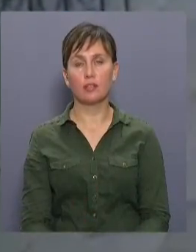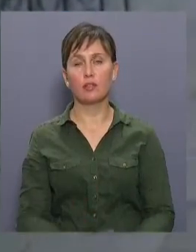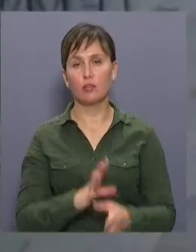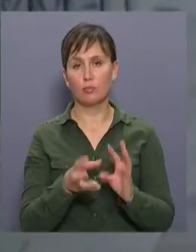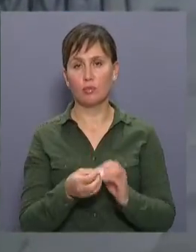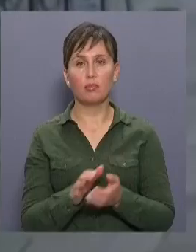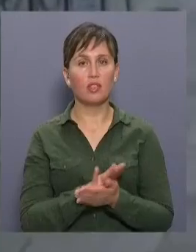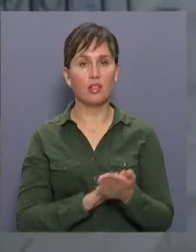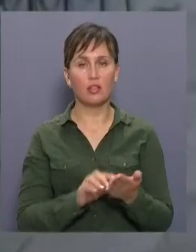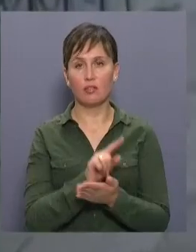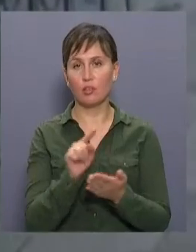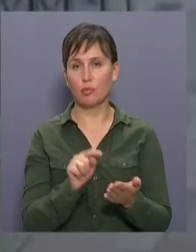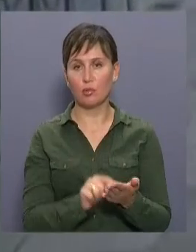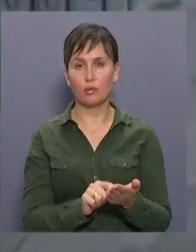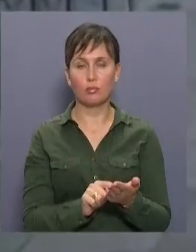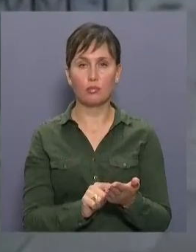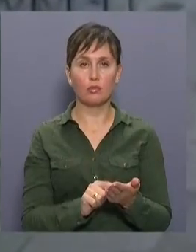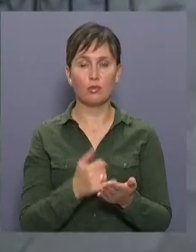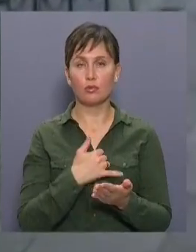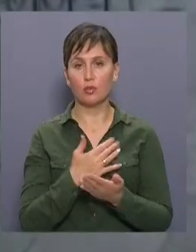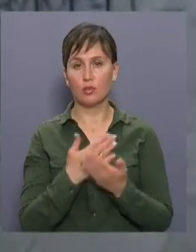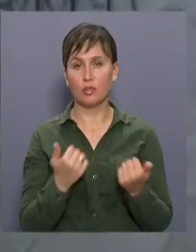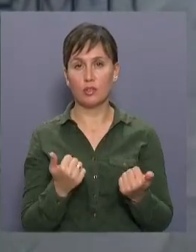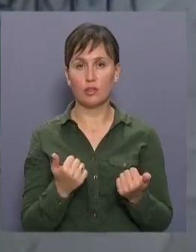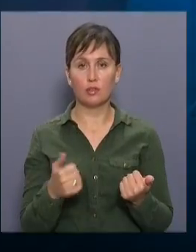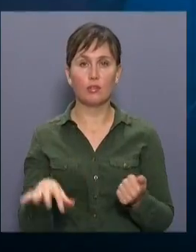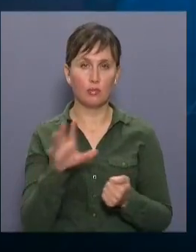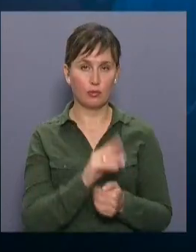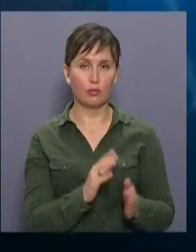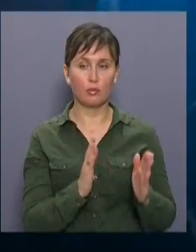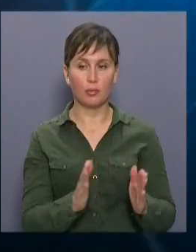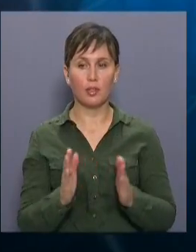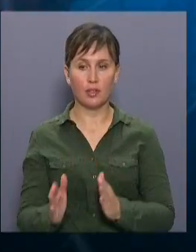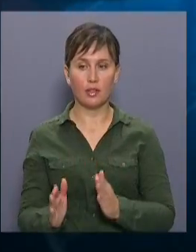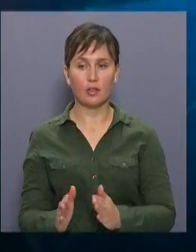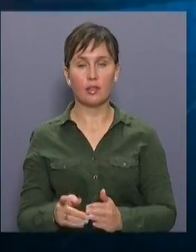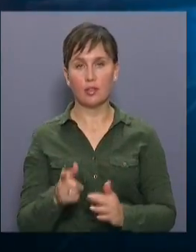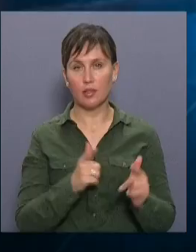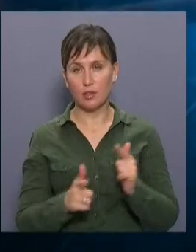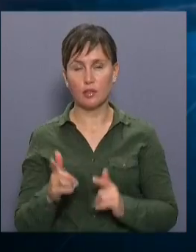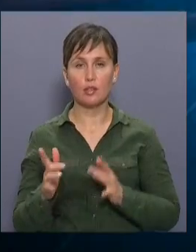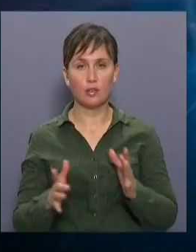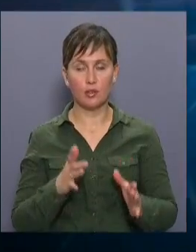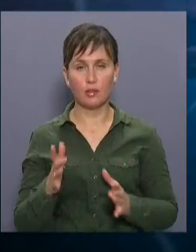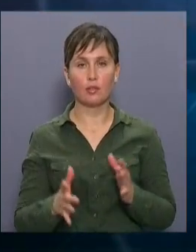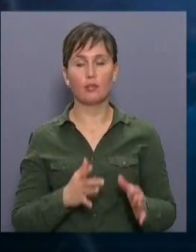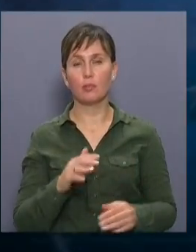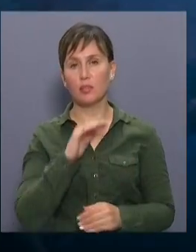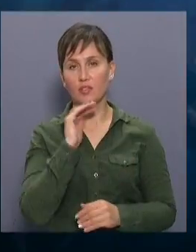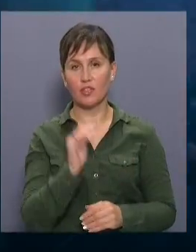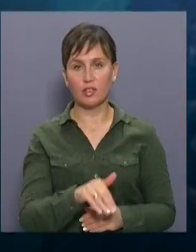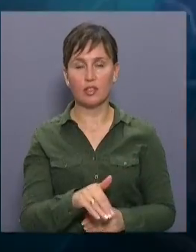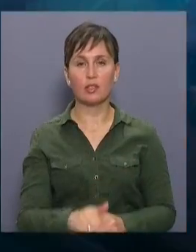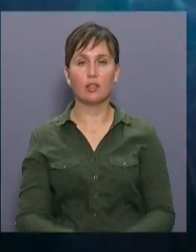никаких вопросов с подводкой к боям не произошло. Вот, готовимся в профессиональных